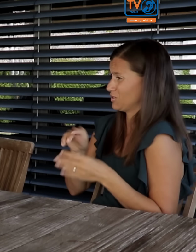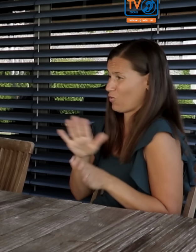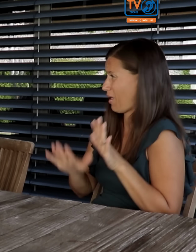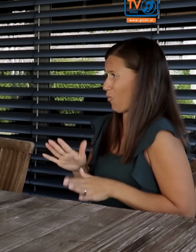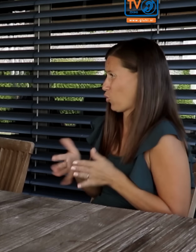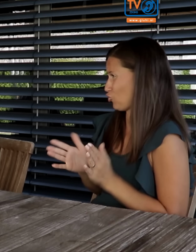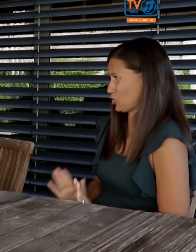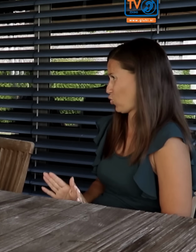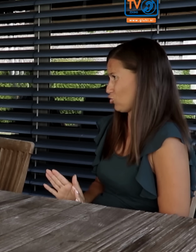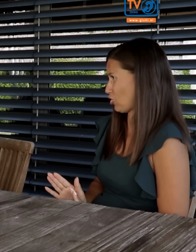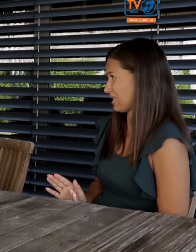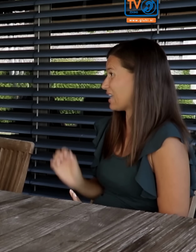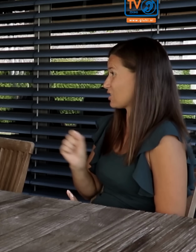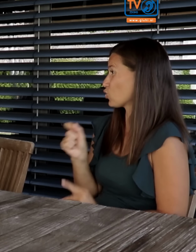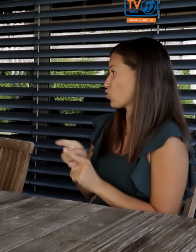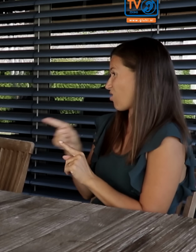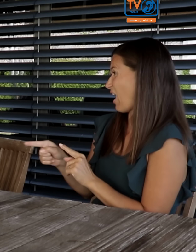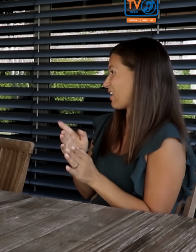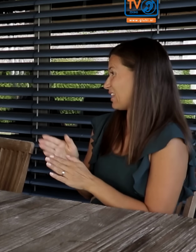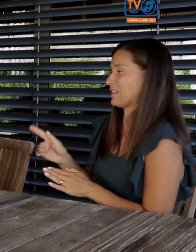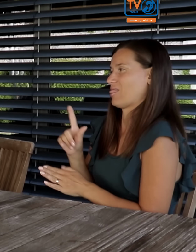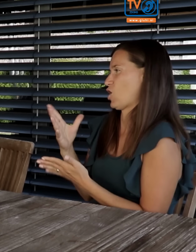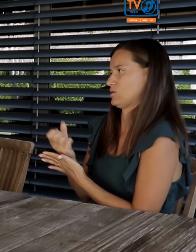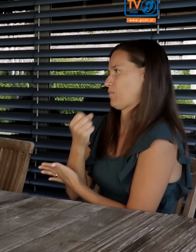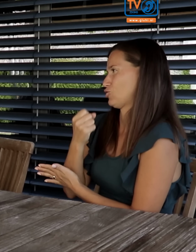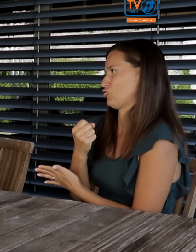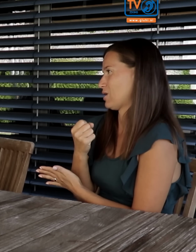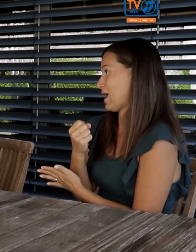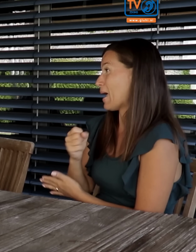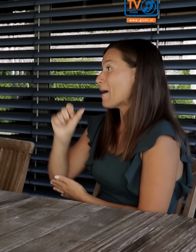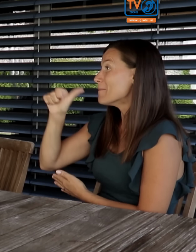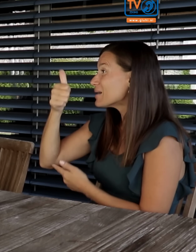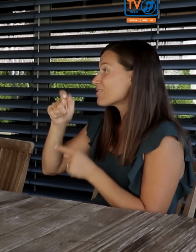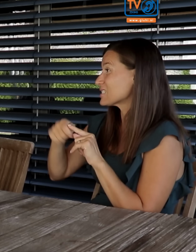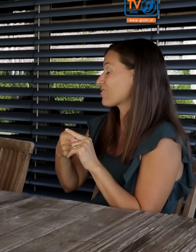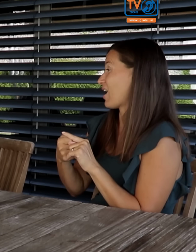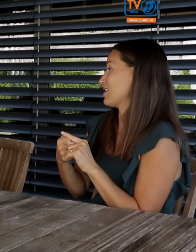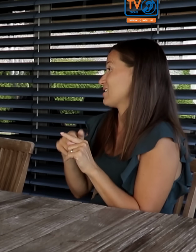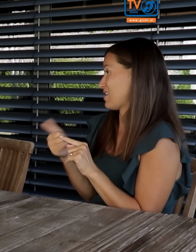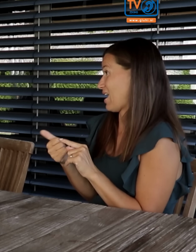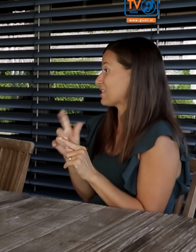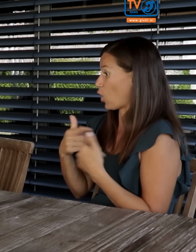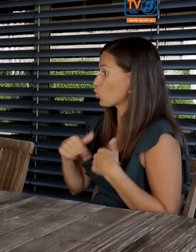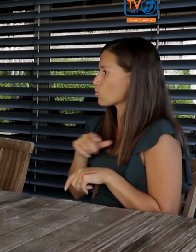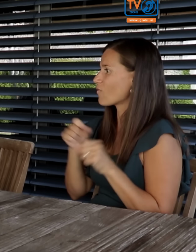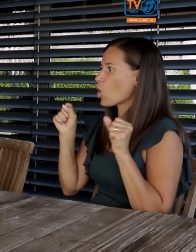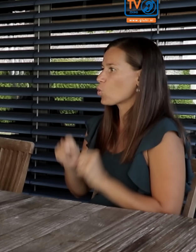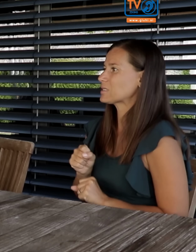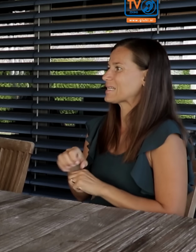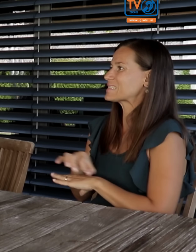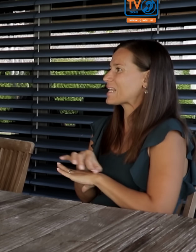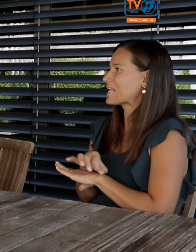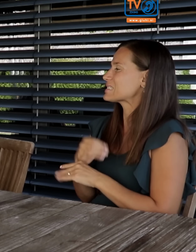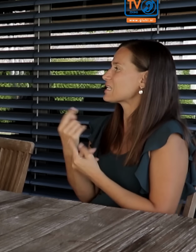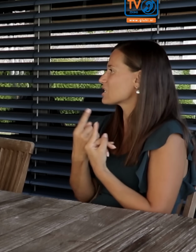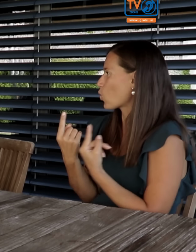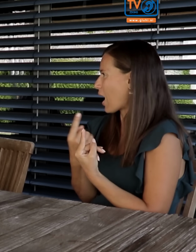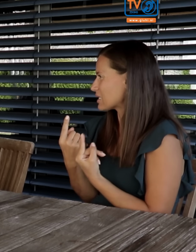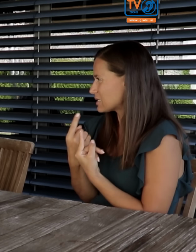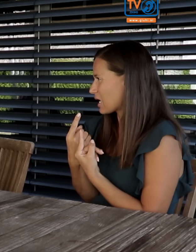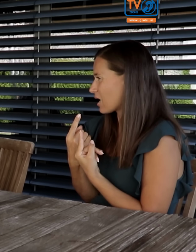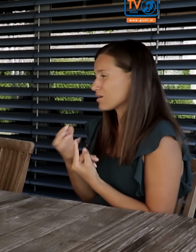najmogoče hujšati. In zato so take diete neuspešne. Se pravi, prva stvar, ki pomeni, je, da ko smo v hudih stresnih situacijah,